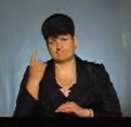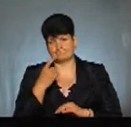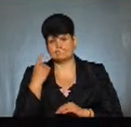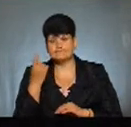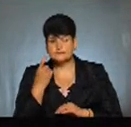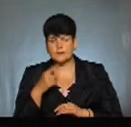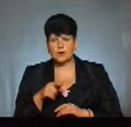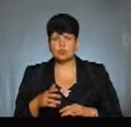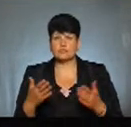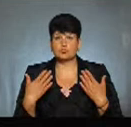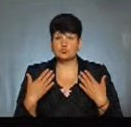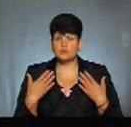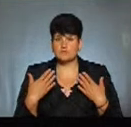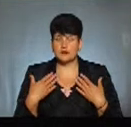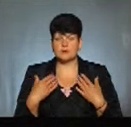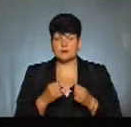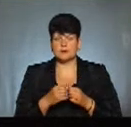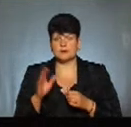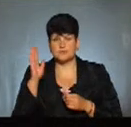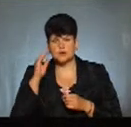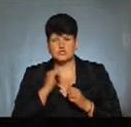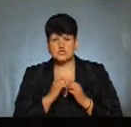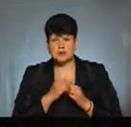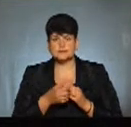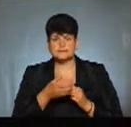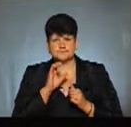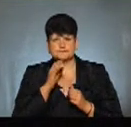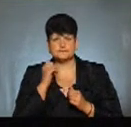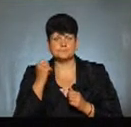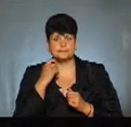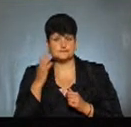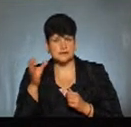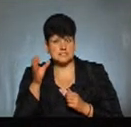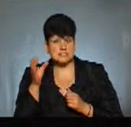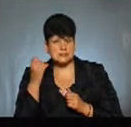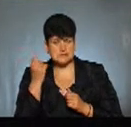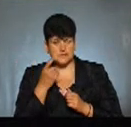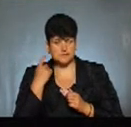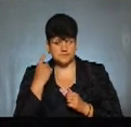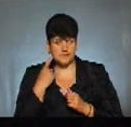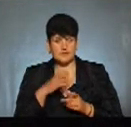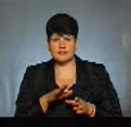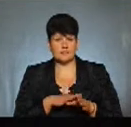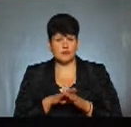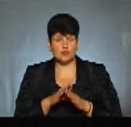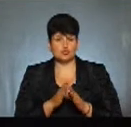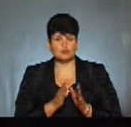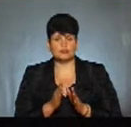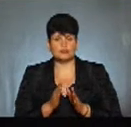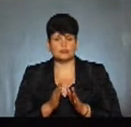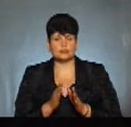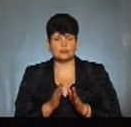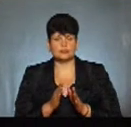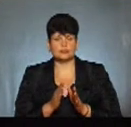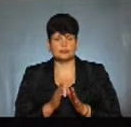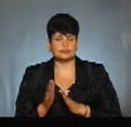Люди, відпочиваючи на водних об'єктах, часто вживають спиртне, не дотримуються порад рятувальників і йдуть